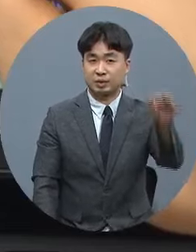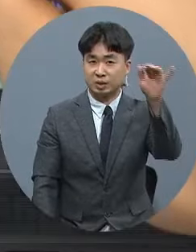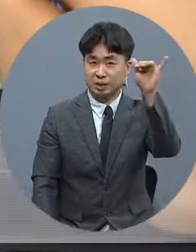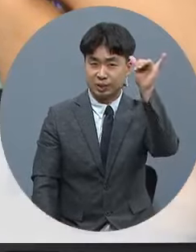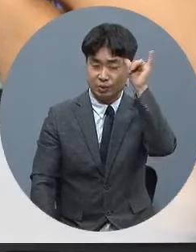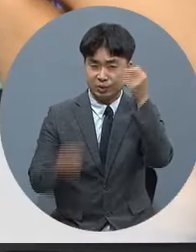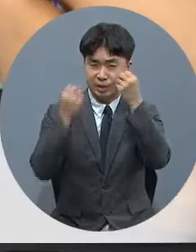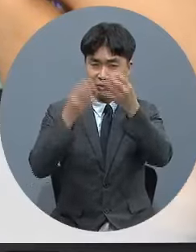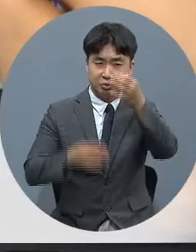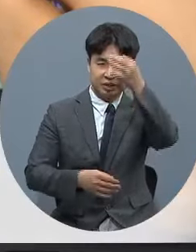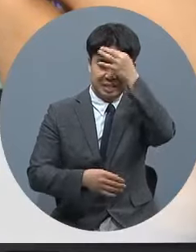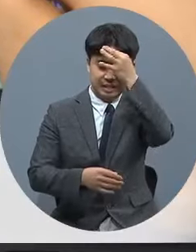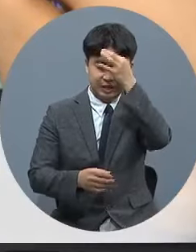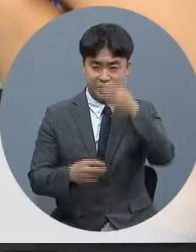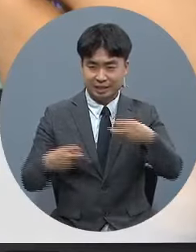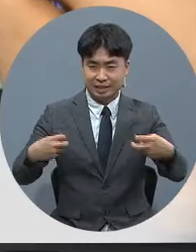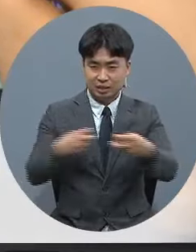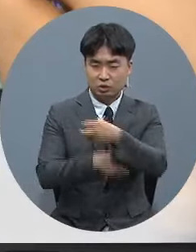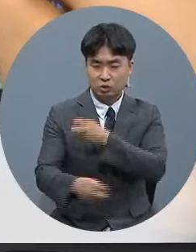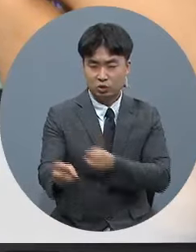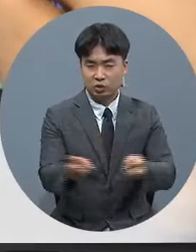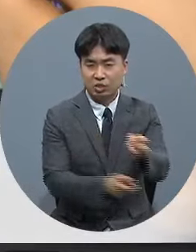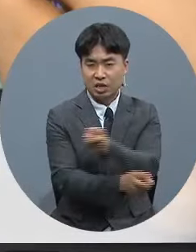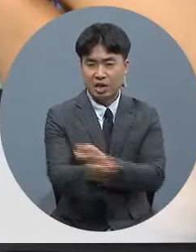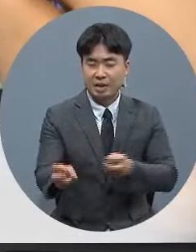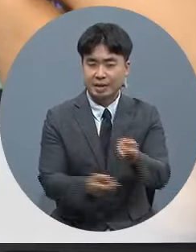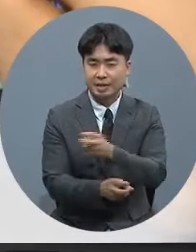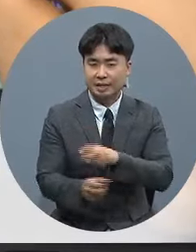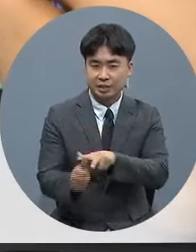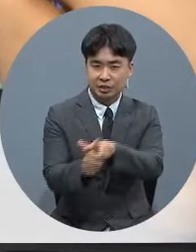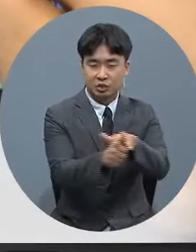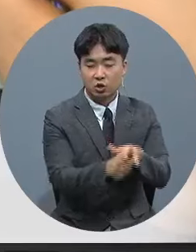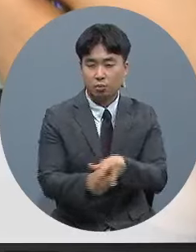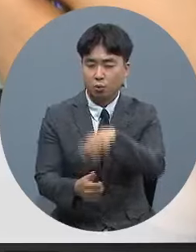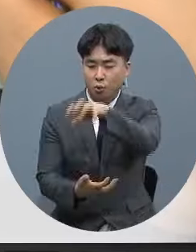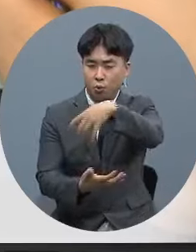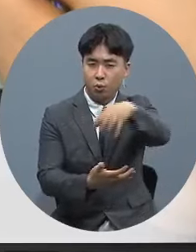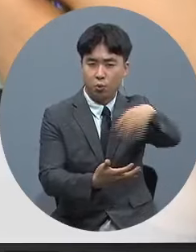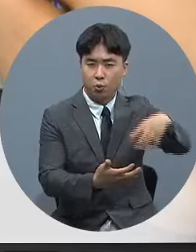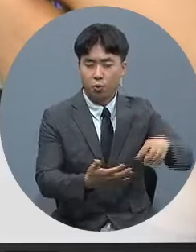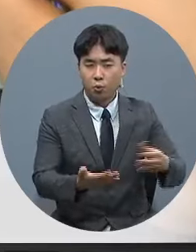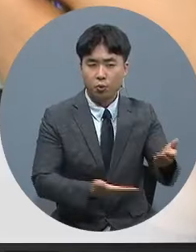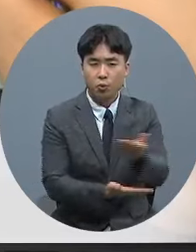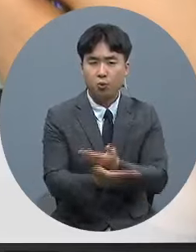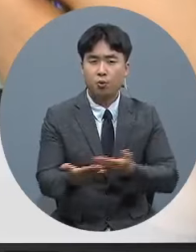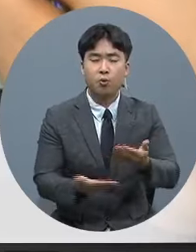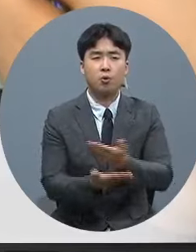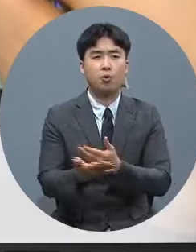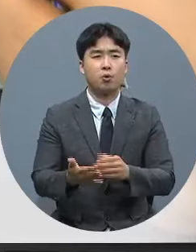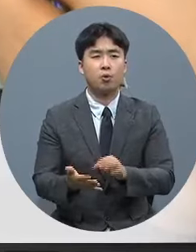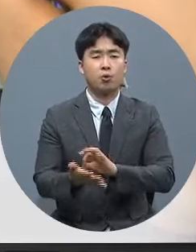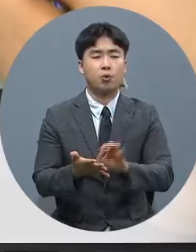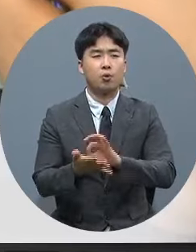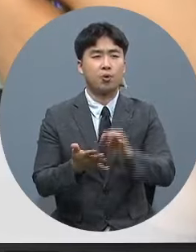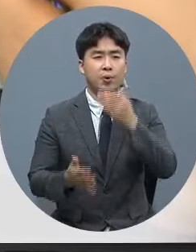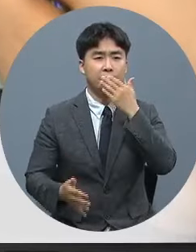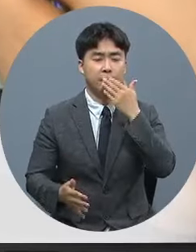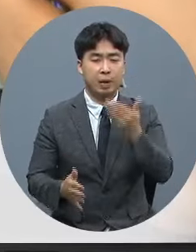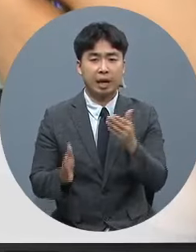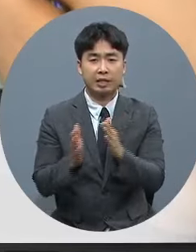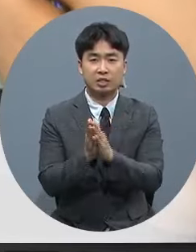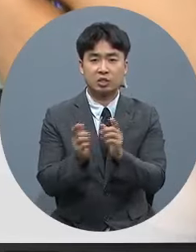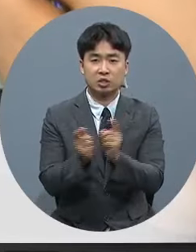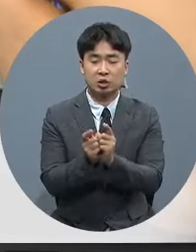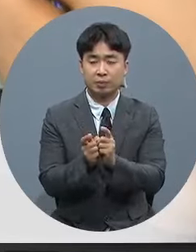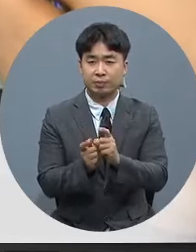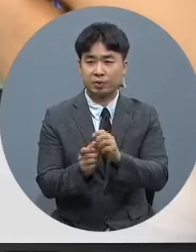인공지능 같은 첨단 정보통신 기술들이 차량이 다니는 도로에도 접목되고 있습니다. 상습 정체 구간의 소통을 직접